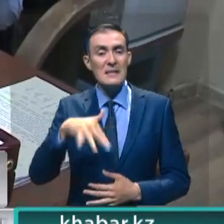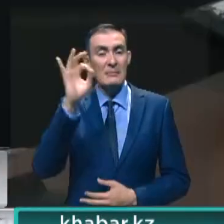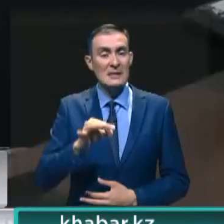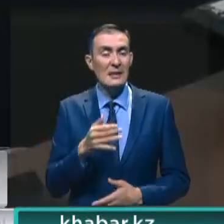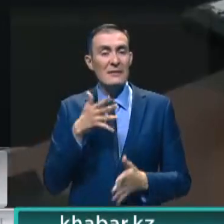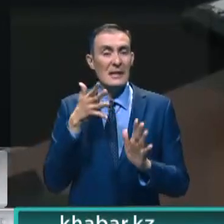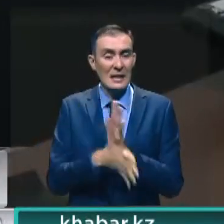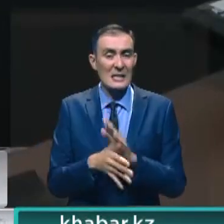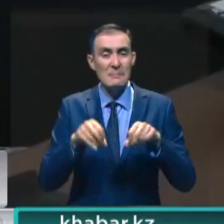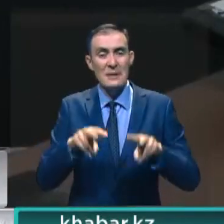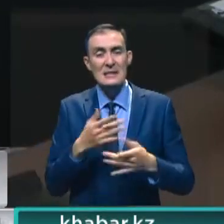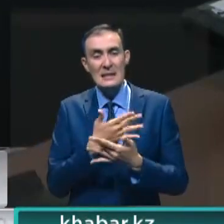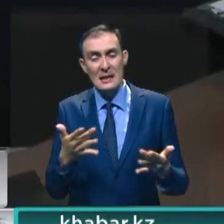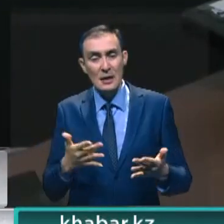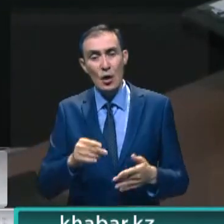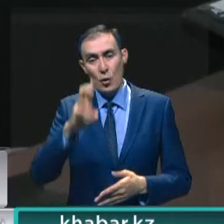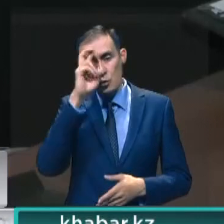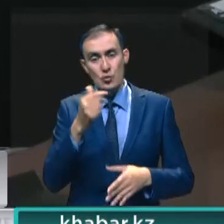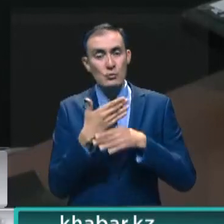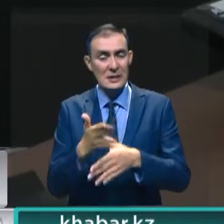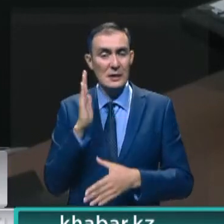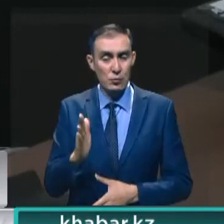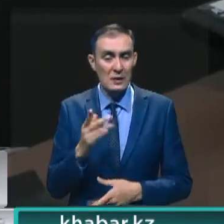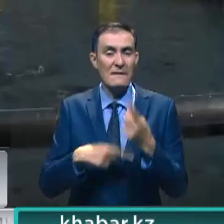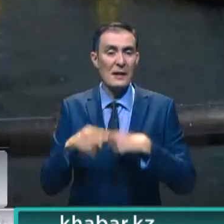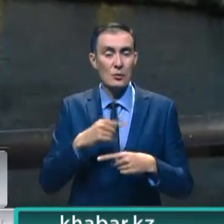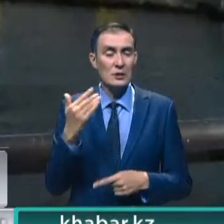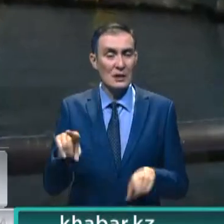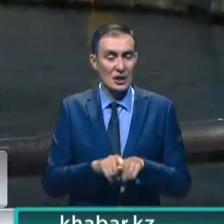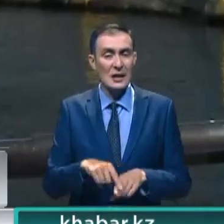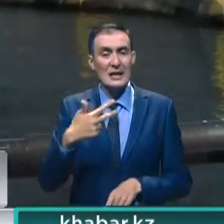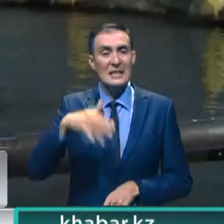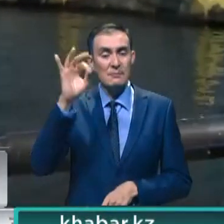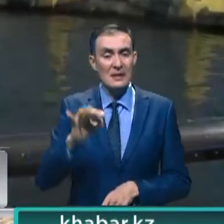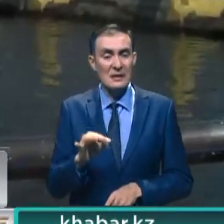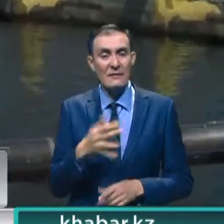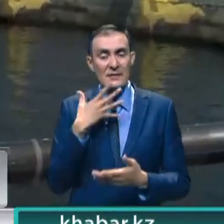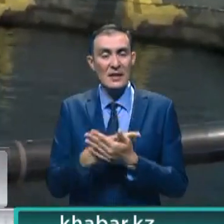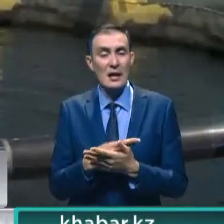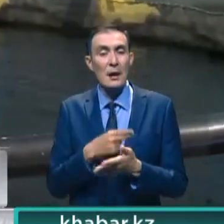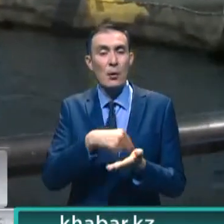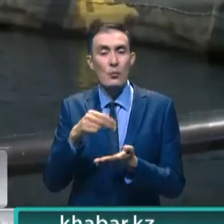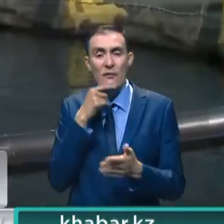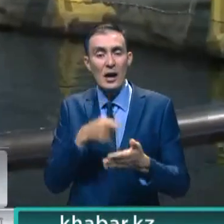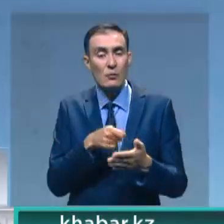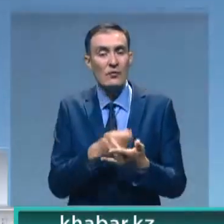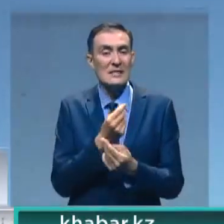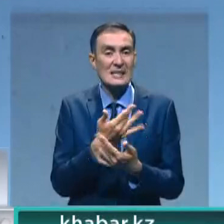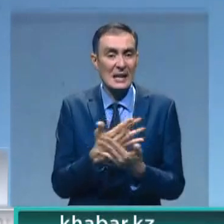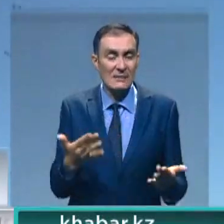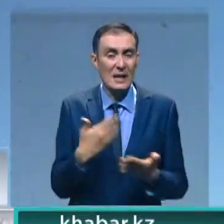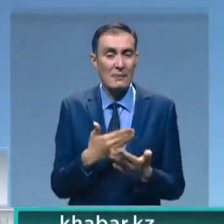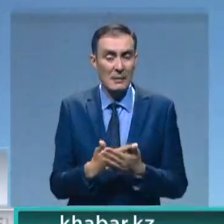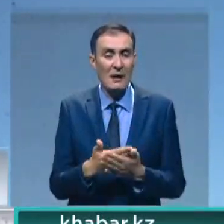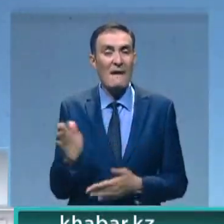на приобретение спецтехники покроют госсубсидии, вернут фермерам и до трети всех вложенных в покупку кормов средств. Для примера, ту